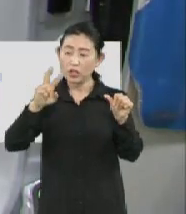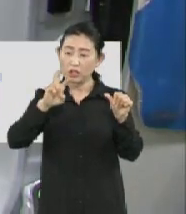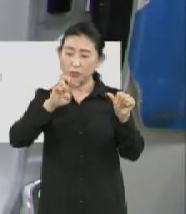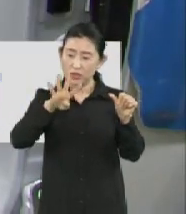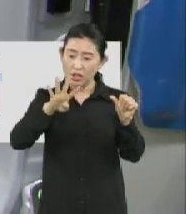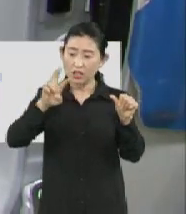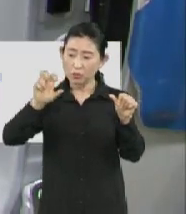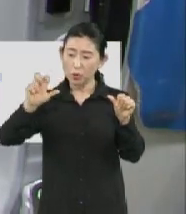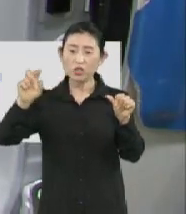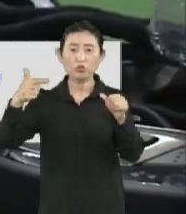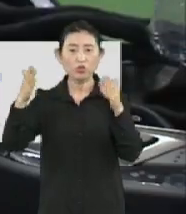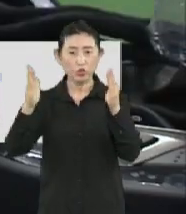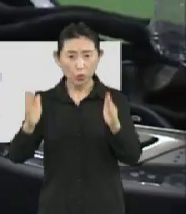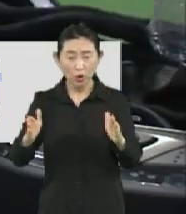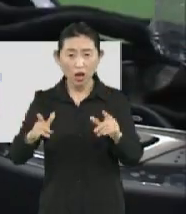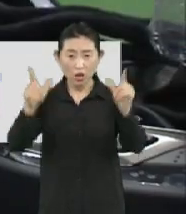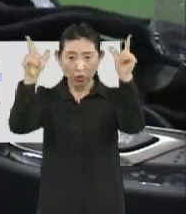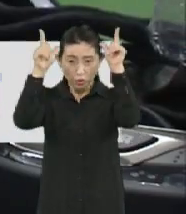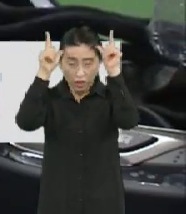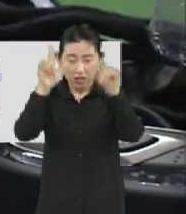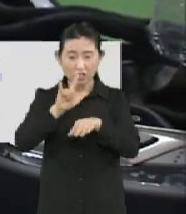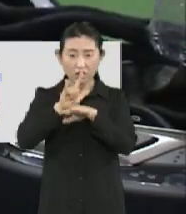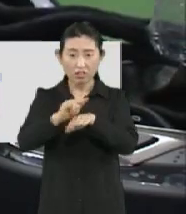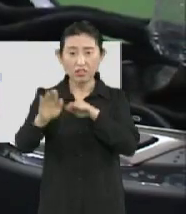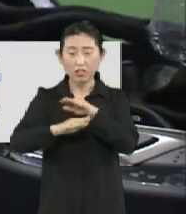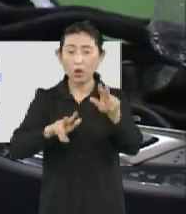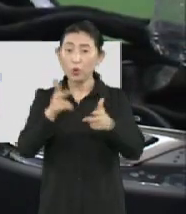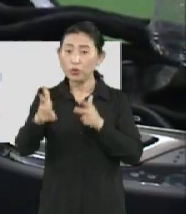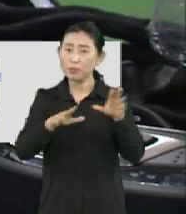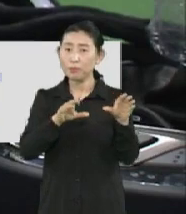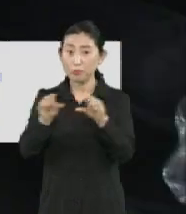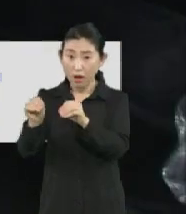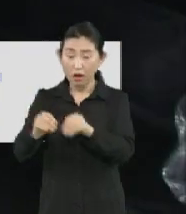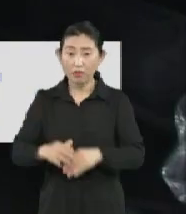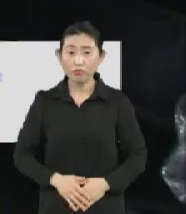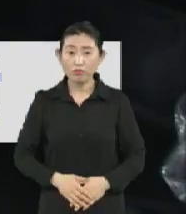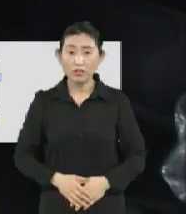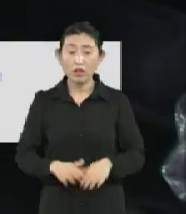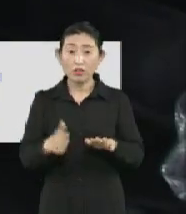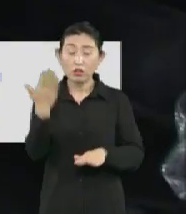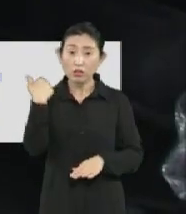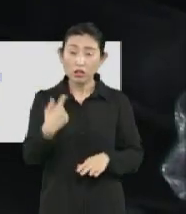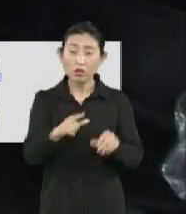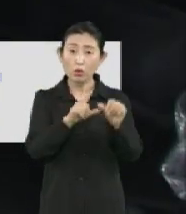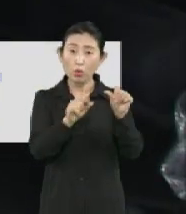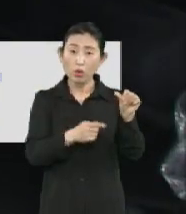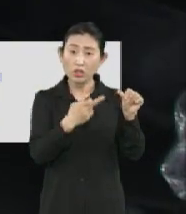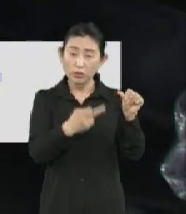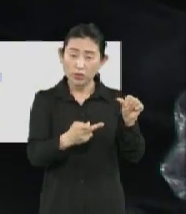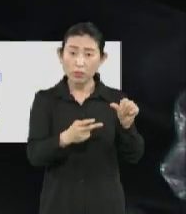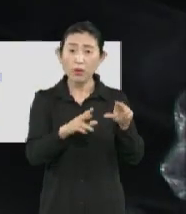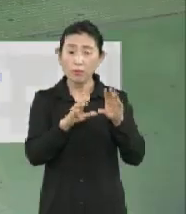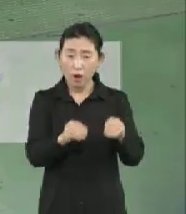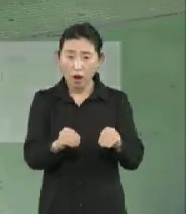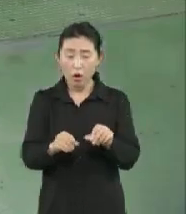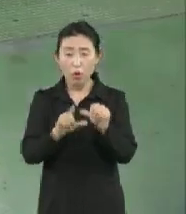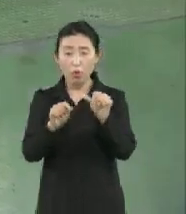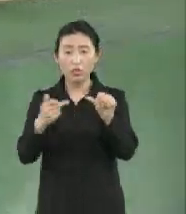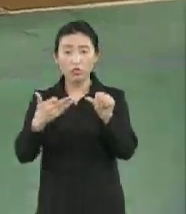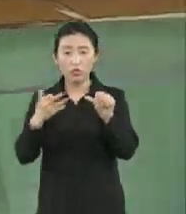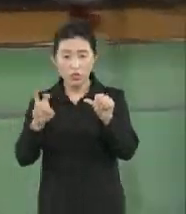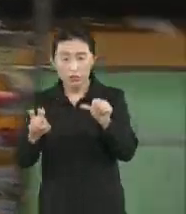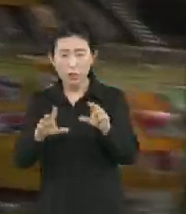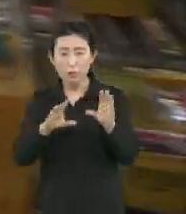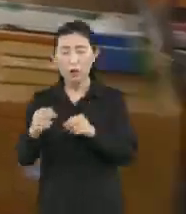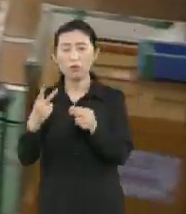그랜저와 소나타 생산 라인 가동을 중단한다고 밝혔습니다. 이번 가동 중단은 지난달 12, 13일과 19, 20일에